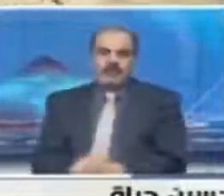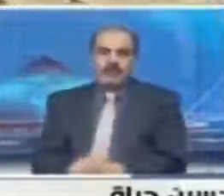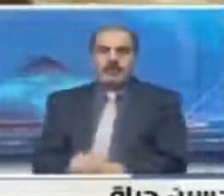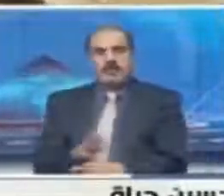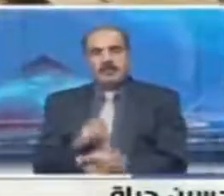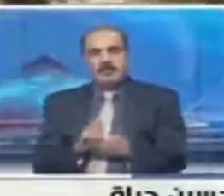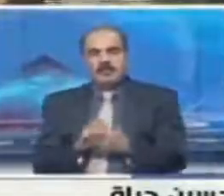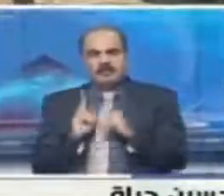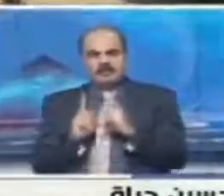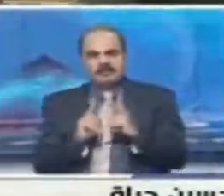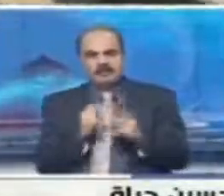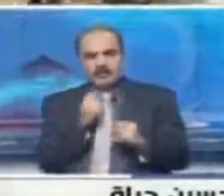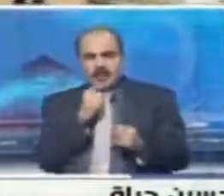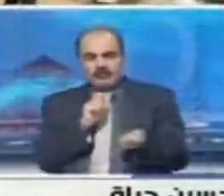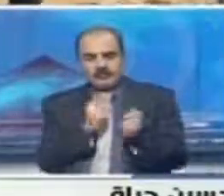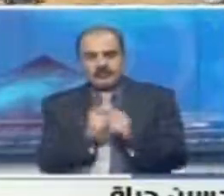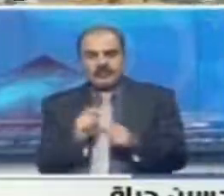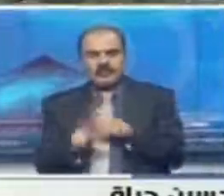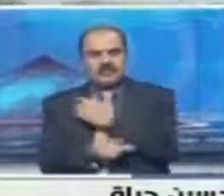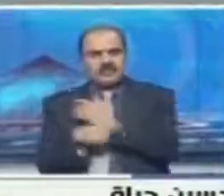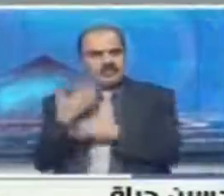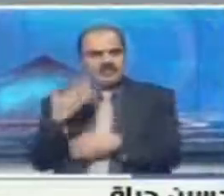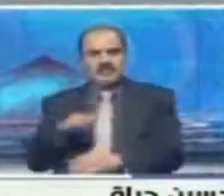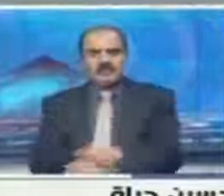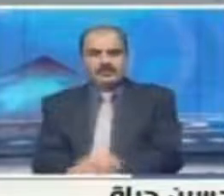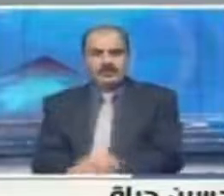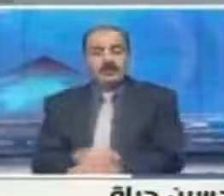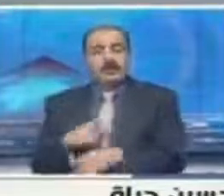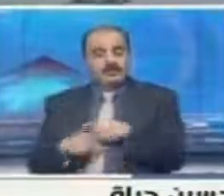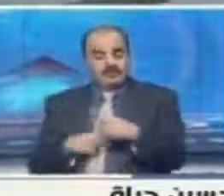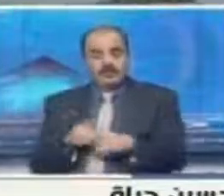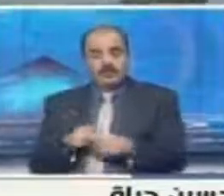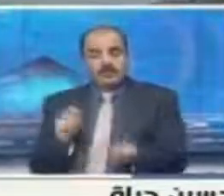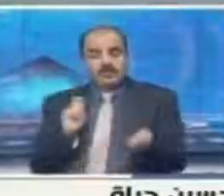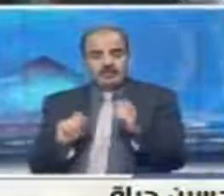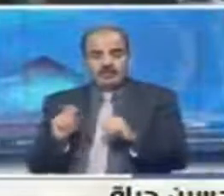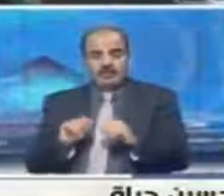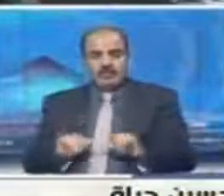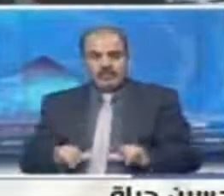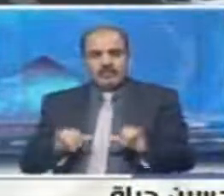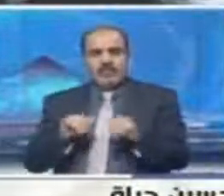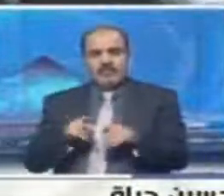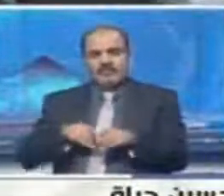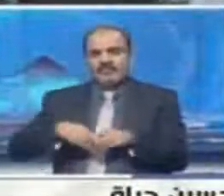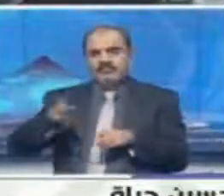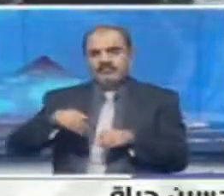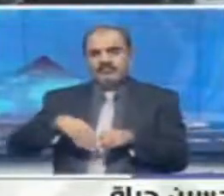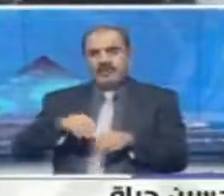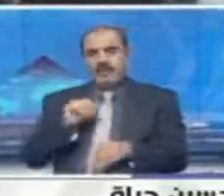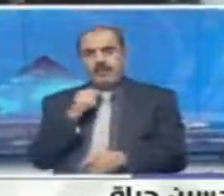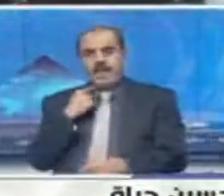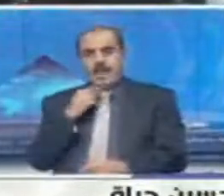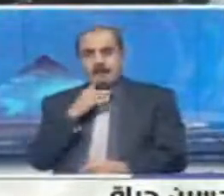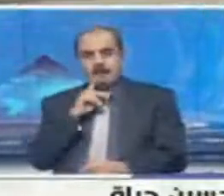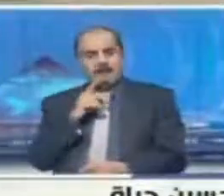المقرر الانتهاء من أعمال التطوير خلال أسبوع. كما يجري كذلك أعمال تطوير ورفع كفاءة امتداد شارع صبري أبو علم، حيث